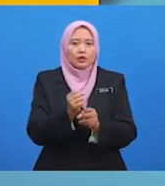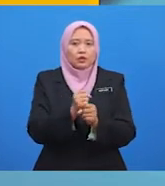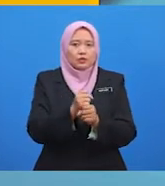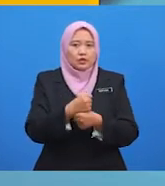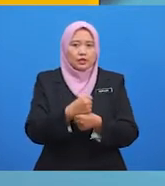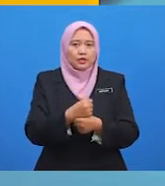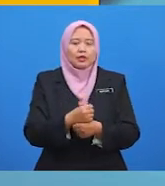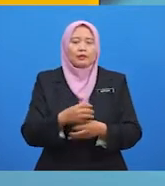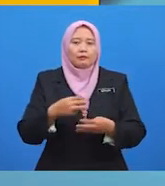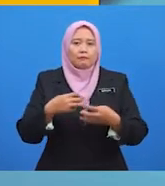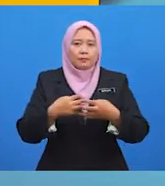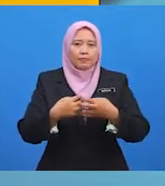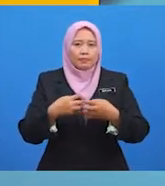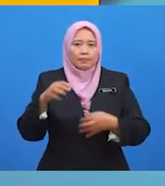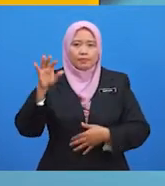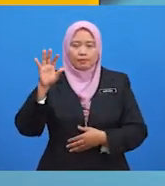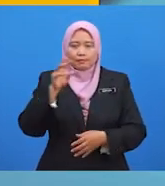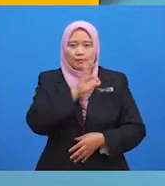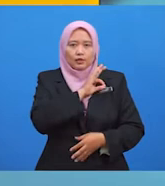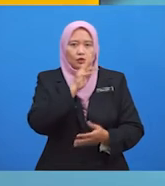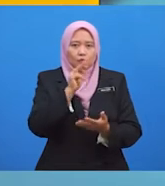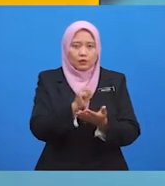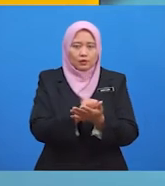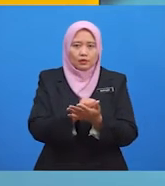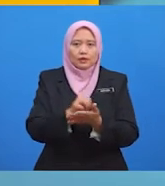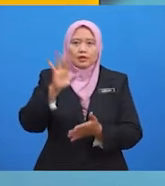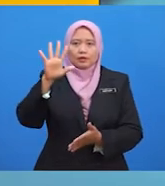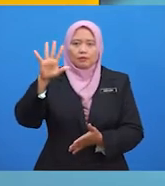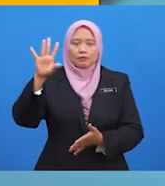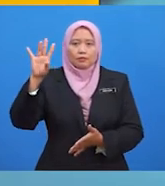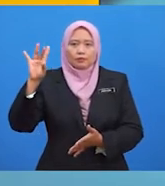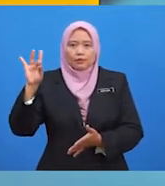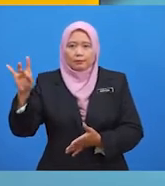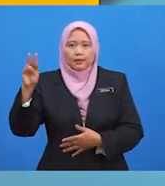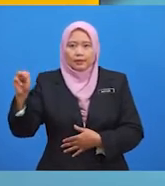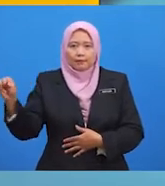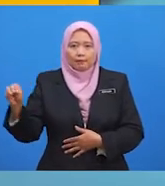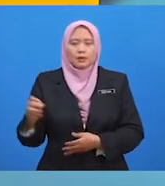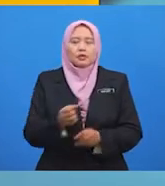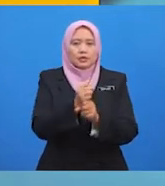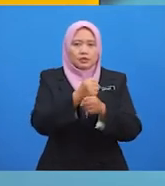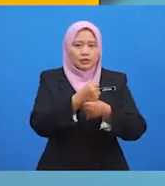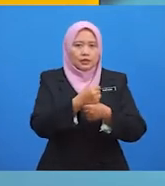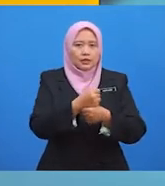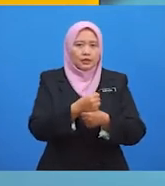58mm, maka saiz mesin mestilah bersaiz yang sama iaitu